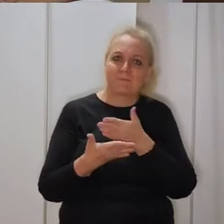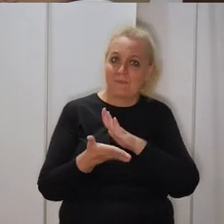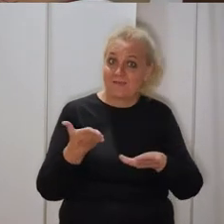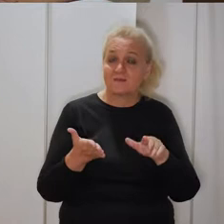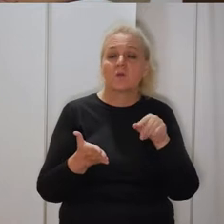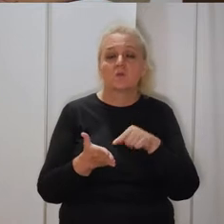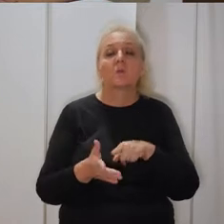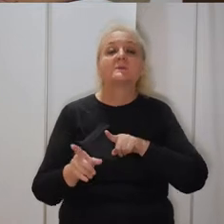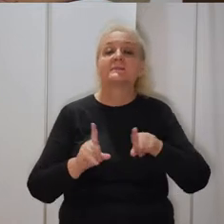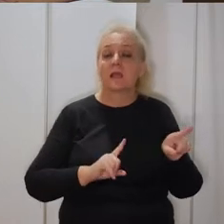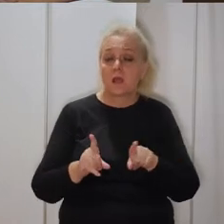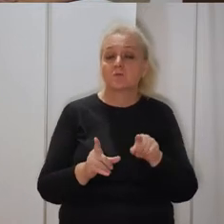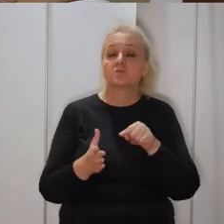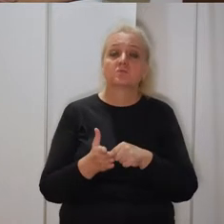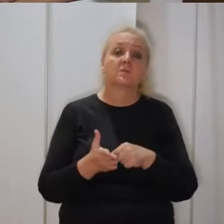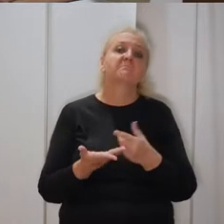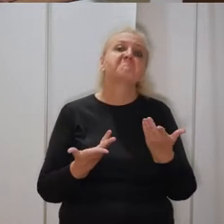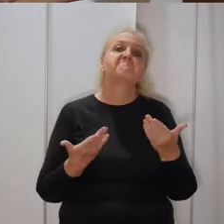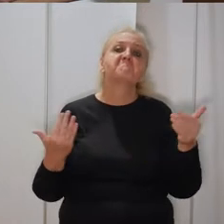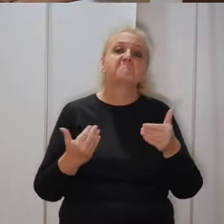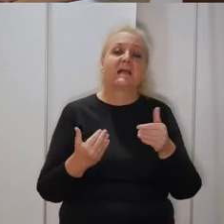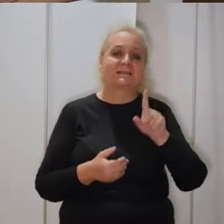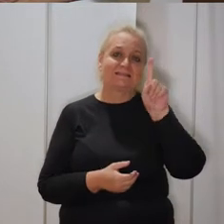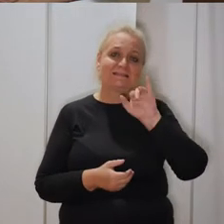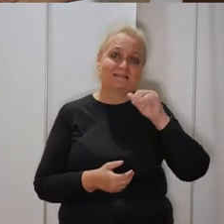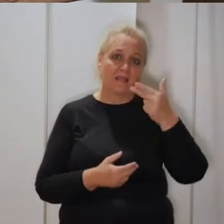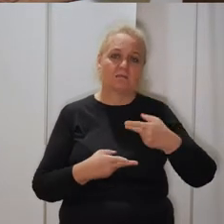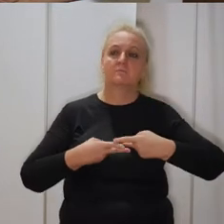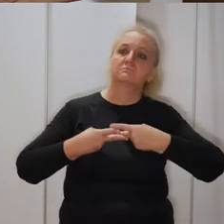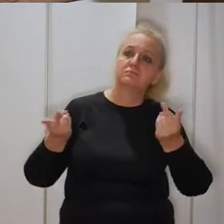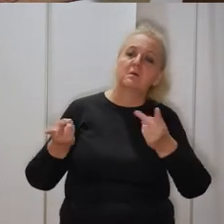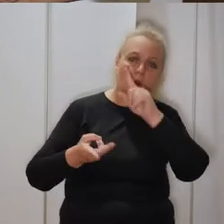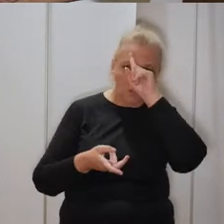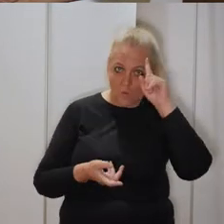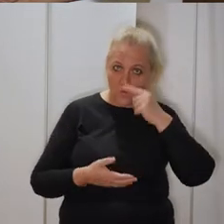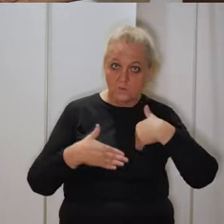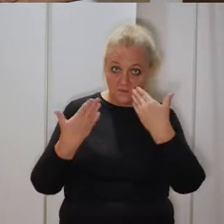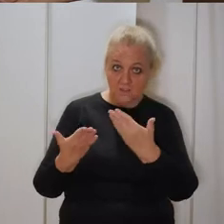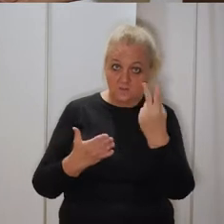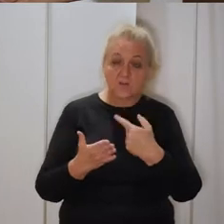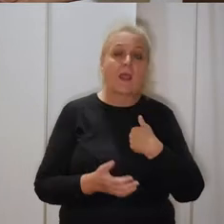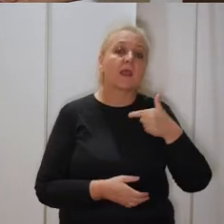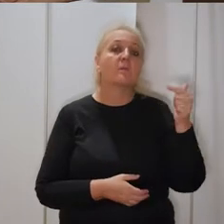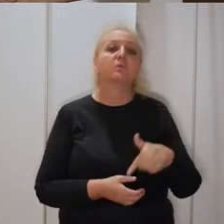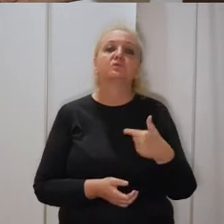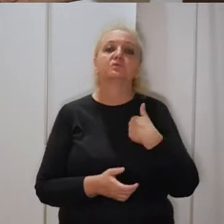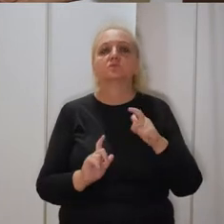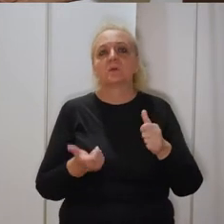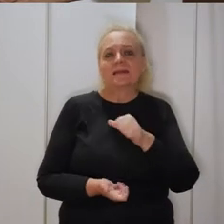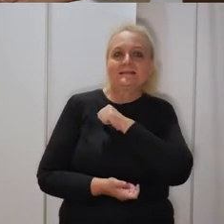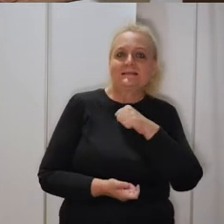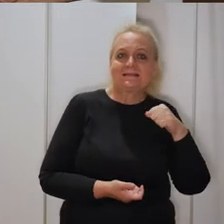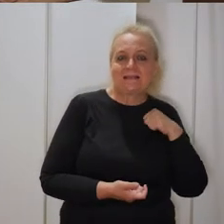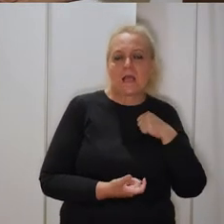znaczy, trafiając czy wychodząc z zinem do publiczności, ja muszę jakoś sama